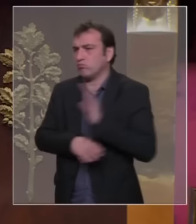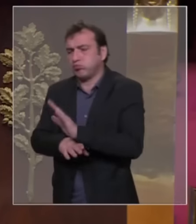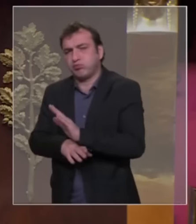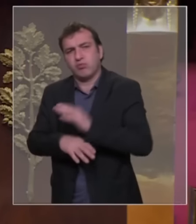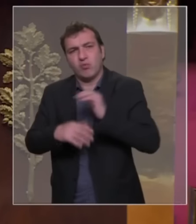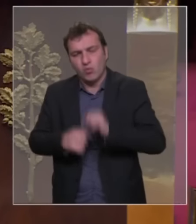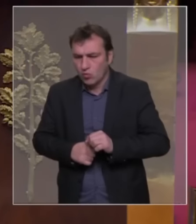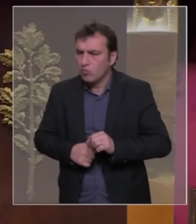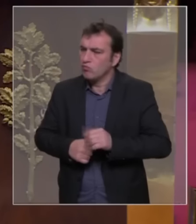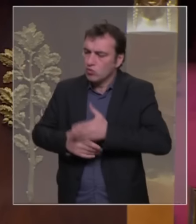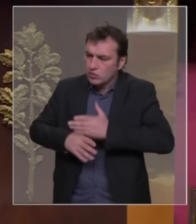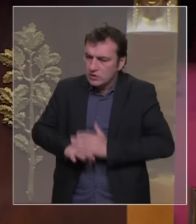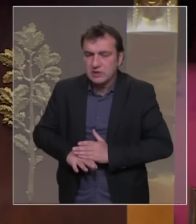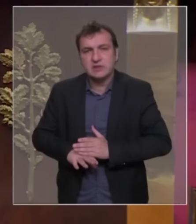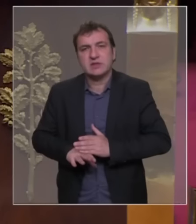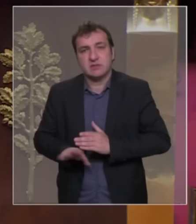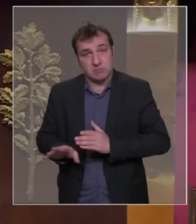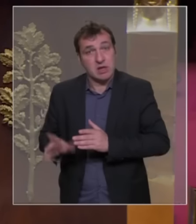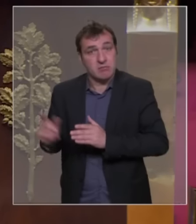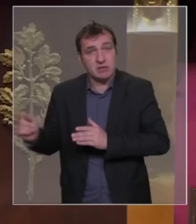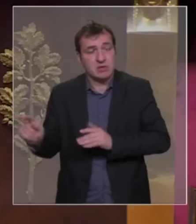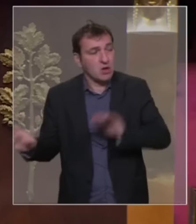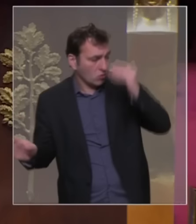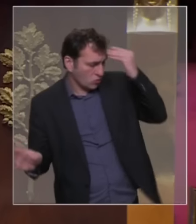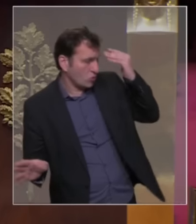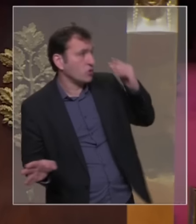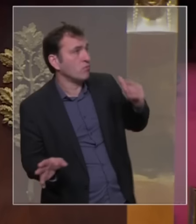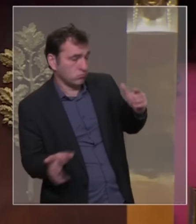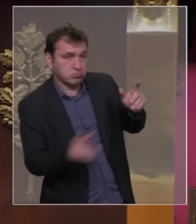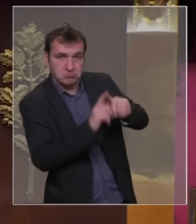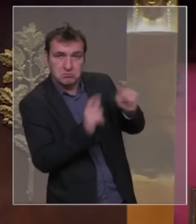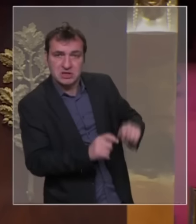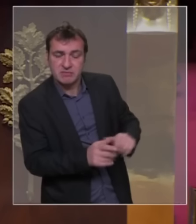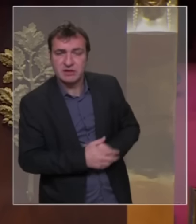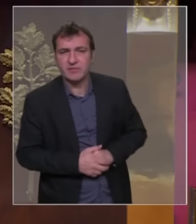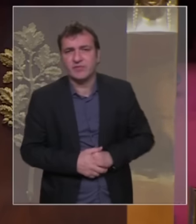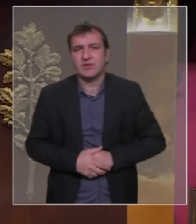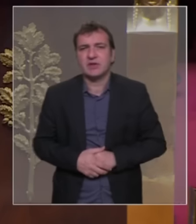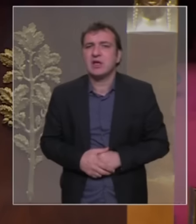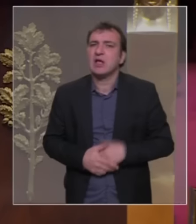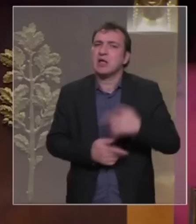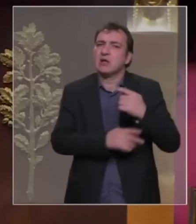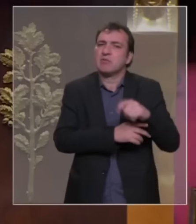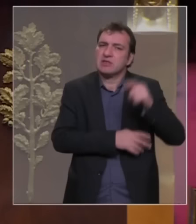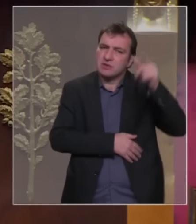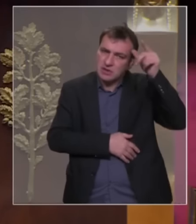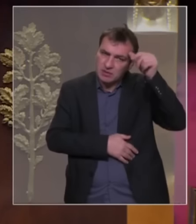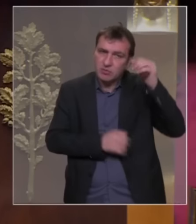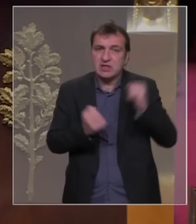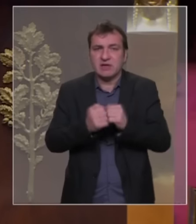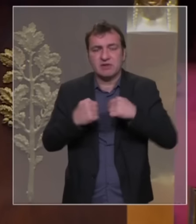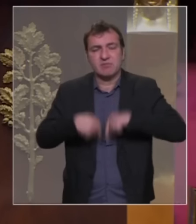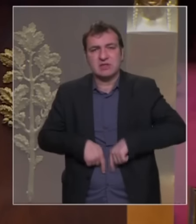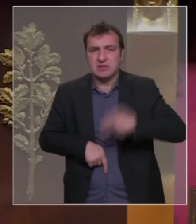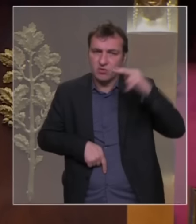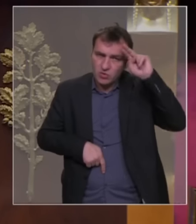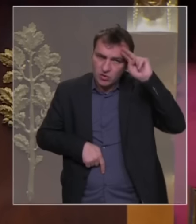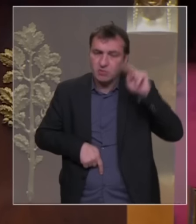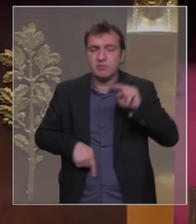est reconnue, respectée par nos partenaires. Sous l'impulsion du président de la République et avec les ministres de l'Europe et des